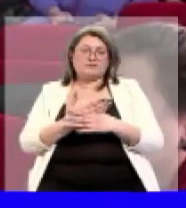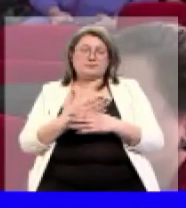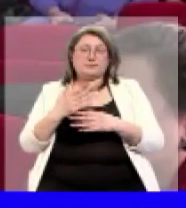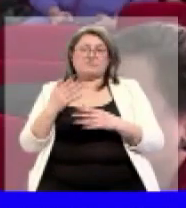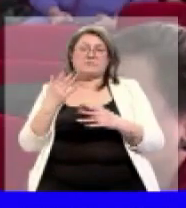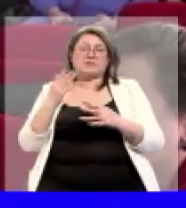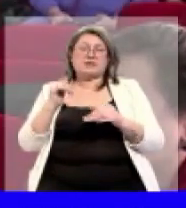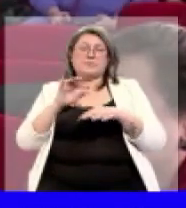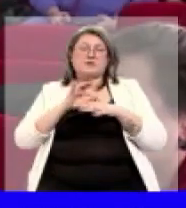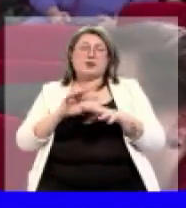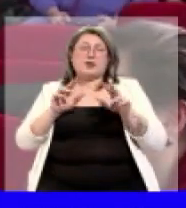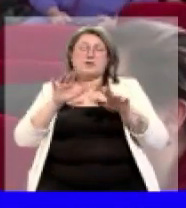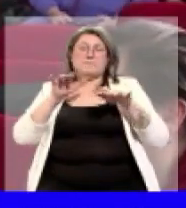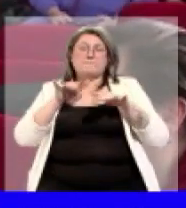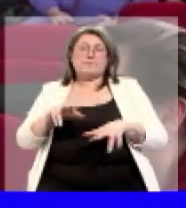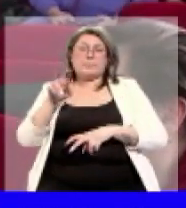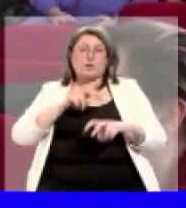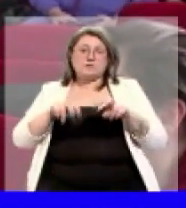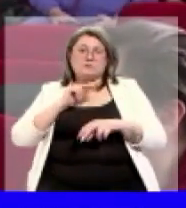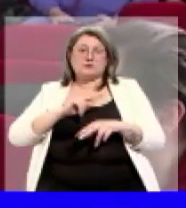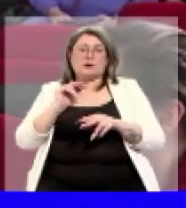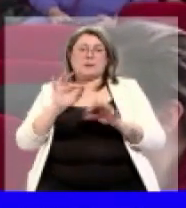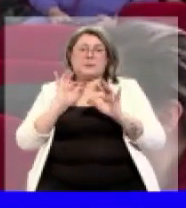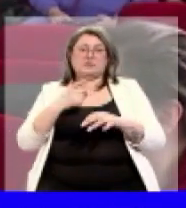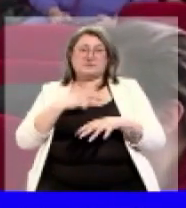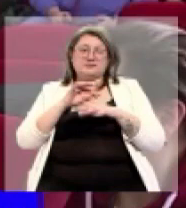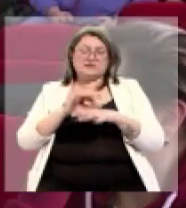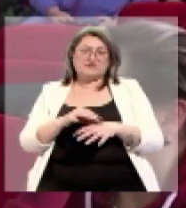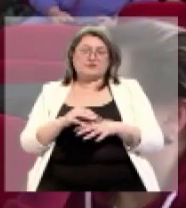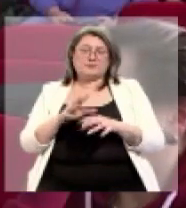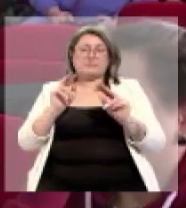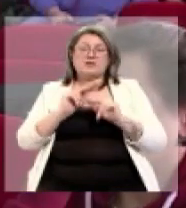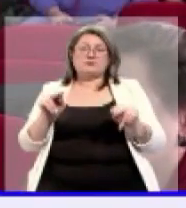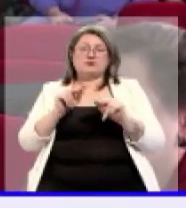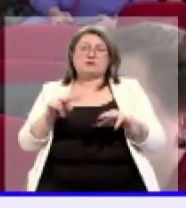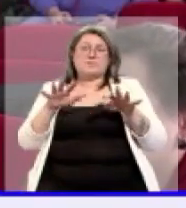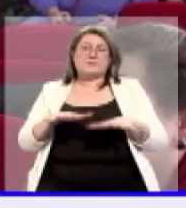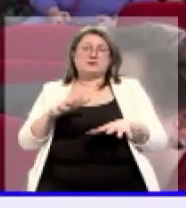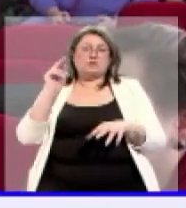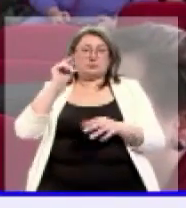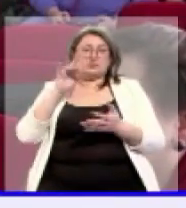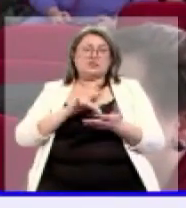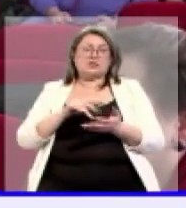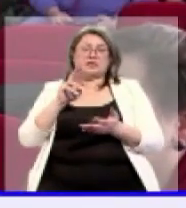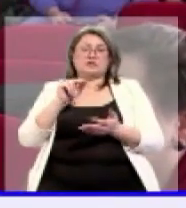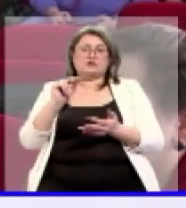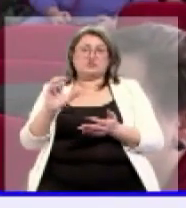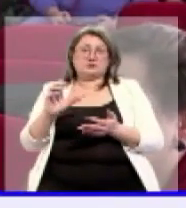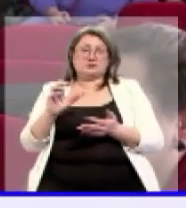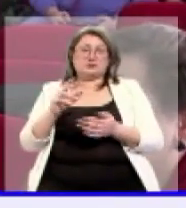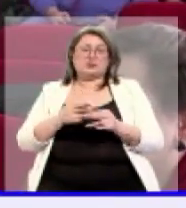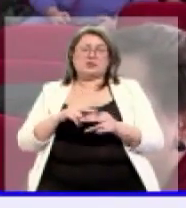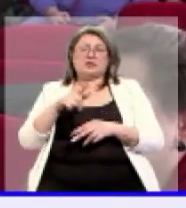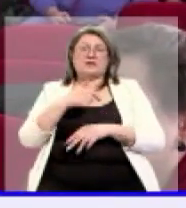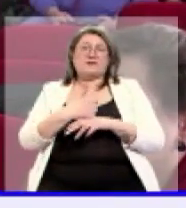Қостанай қаласында төтенше жағдай департаменті осы еріктілерге арналған төтенше жағдай кезінде адамдарды құтқару бойынша сабақтар өткізуде.